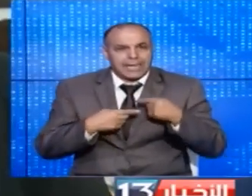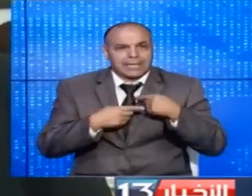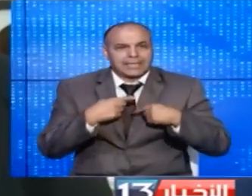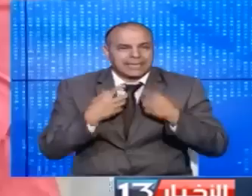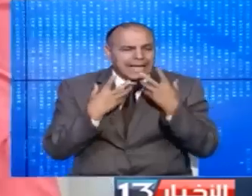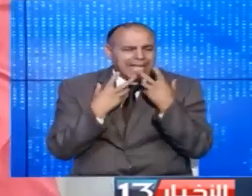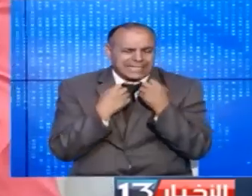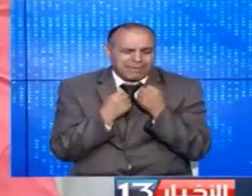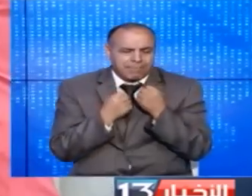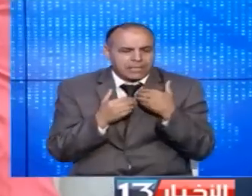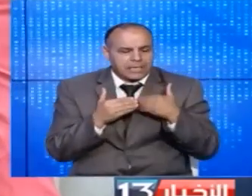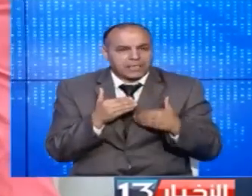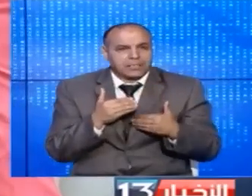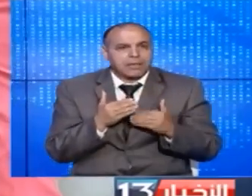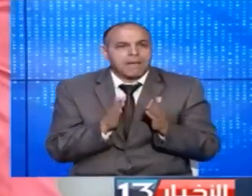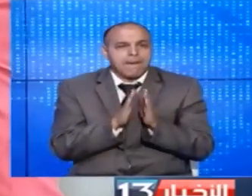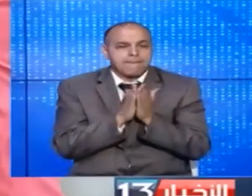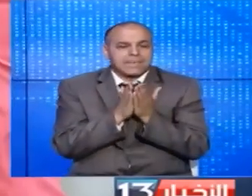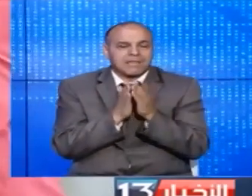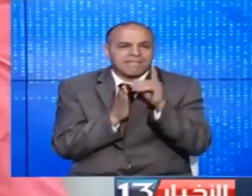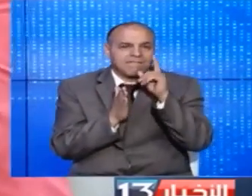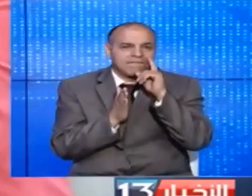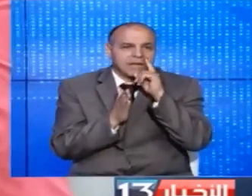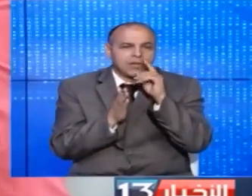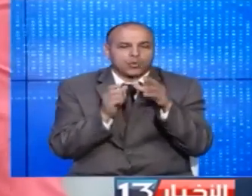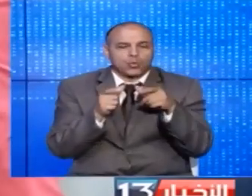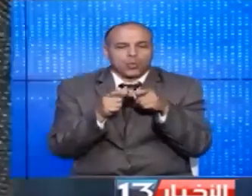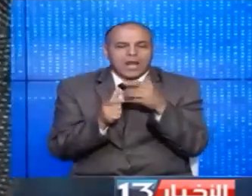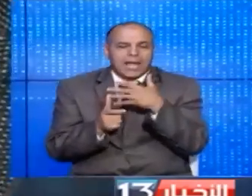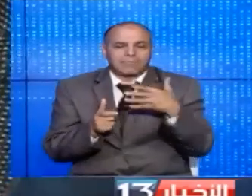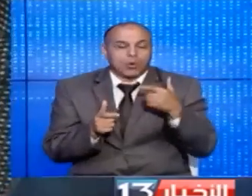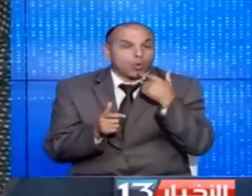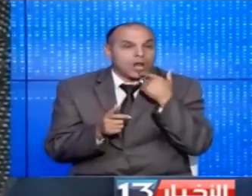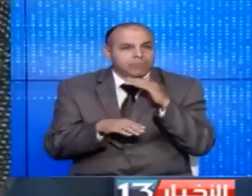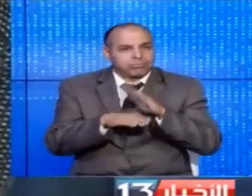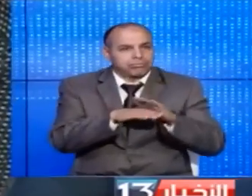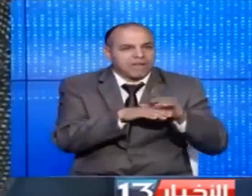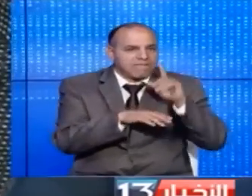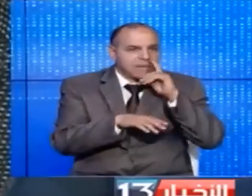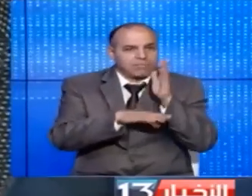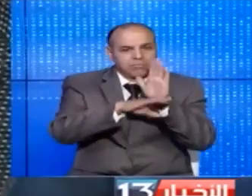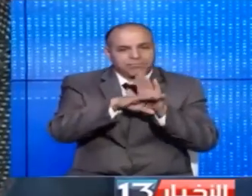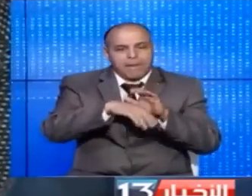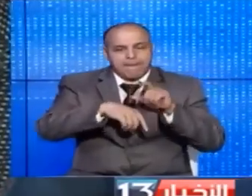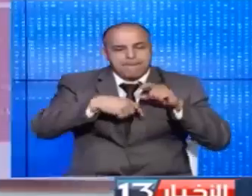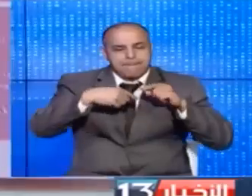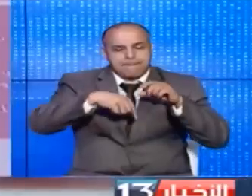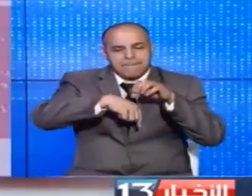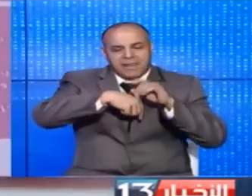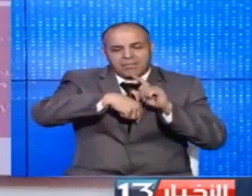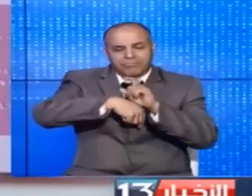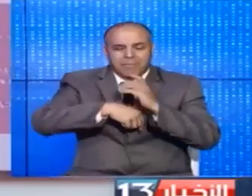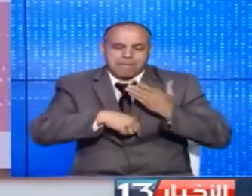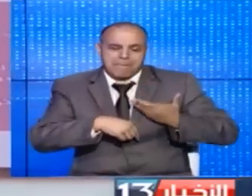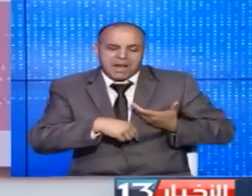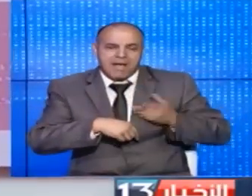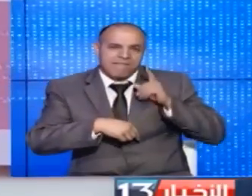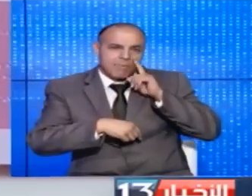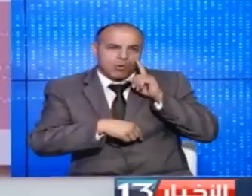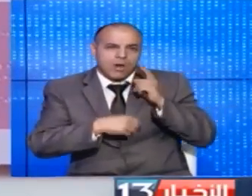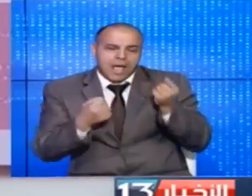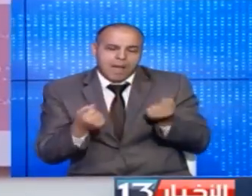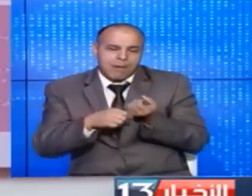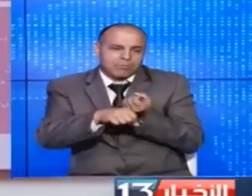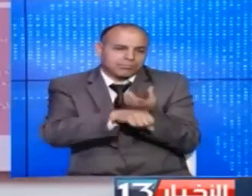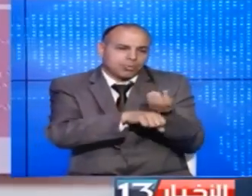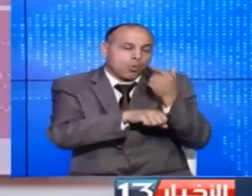ستريس. مجلة المرأة المغربية ولمزيد توعية ورعاية مرضى سرطان الثدي نظمت حملة